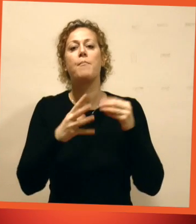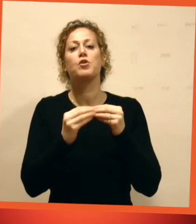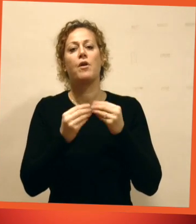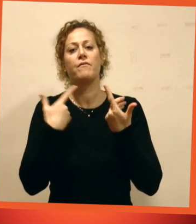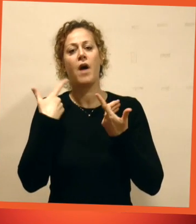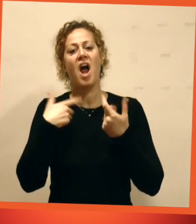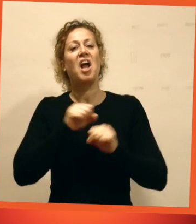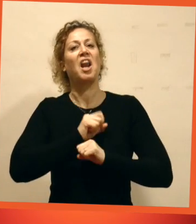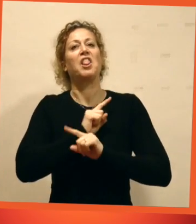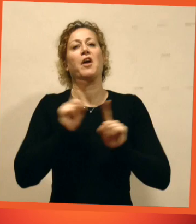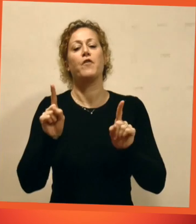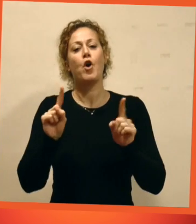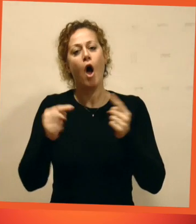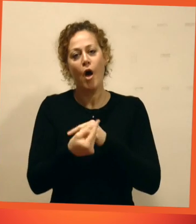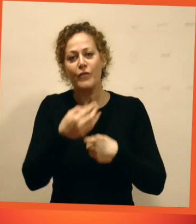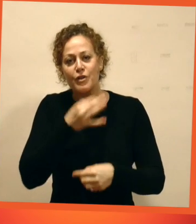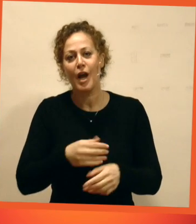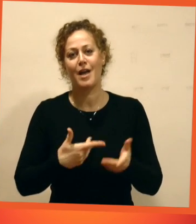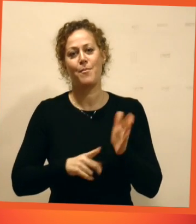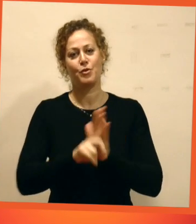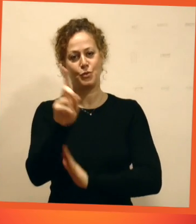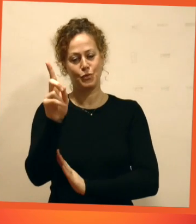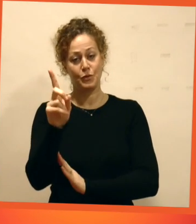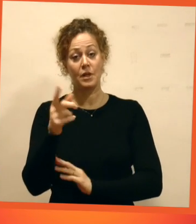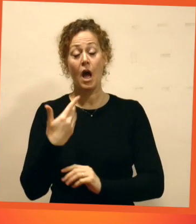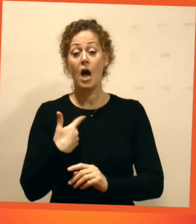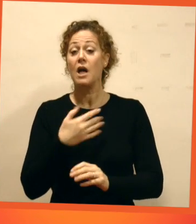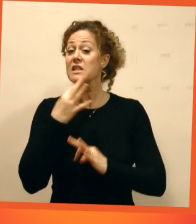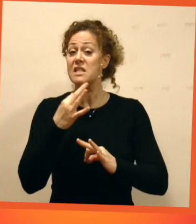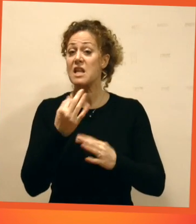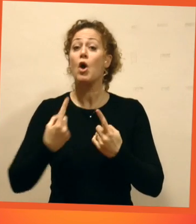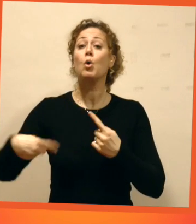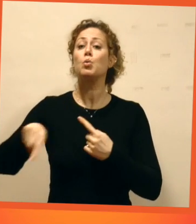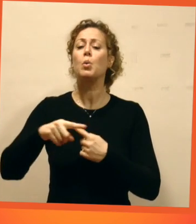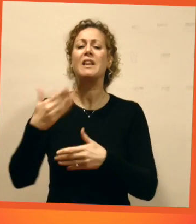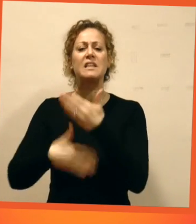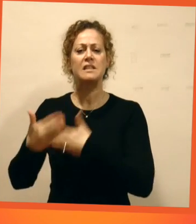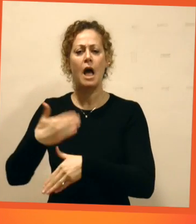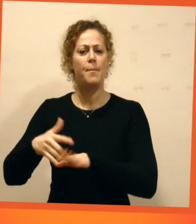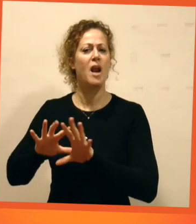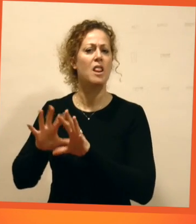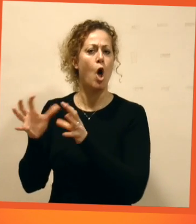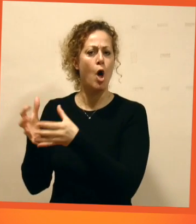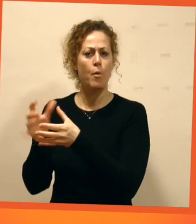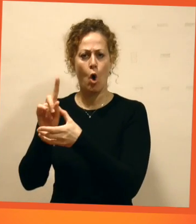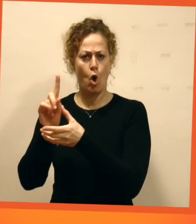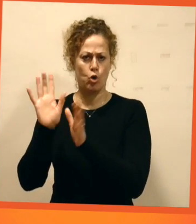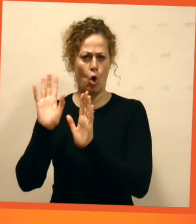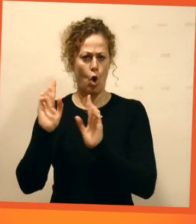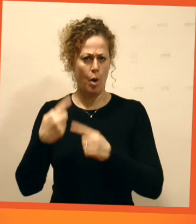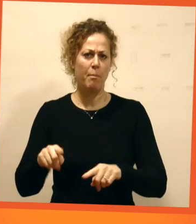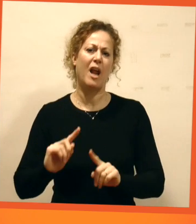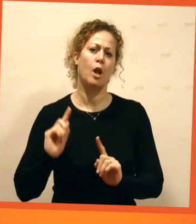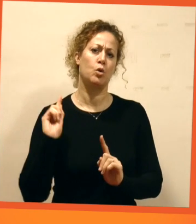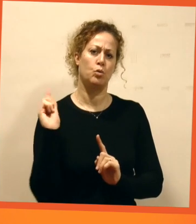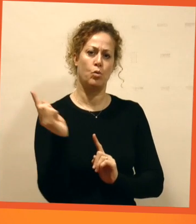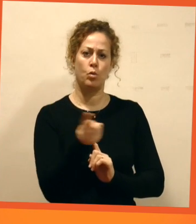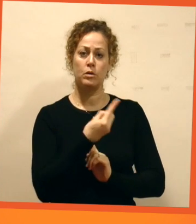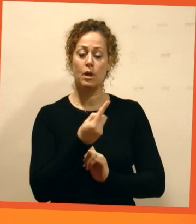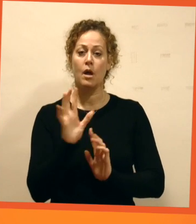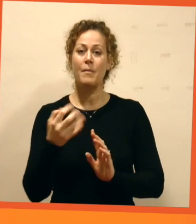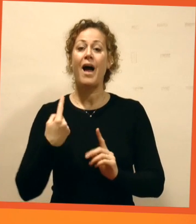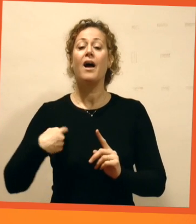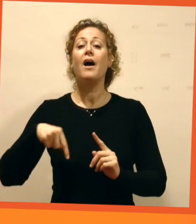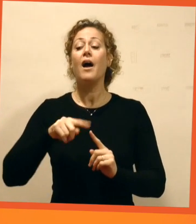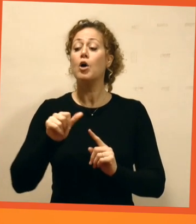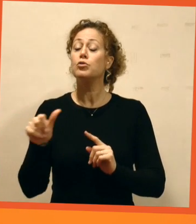pensa di fare. Perché poi, questo per tutti, non soltanto per la disabilità, ma per la disabilità in particolare, i nostri